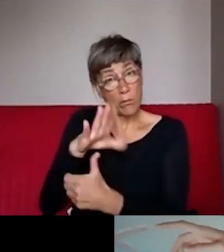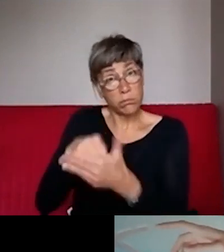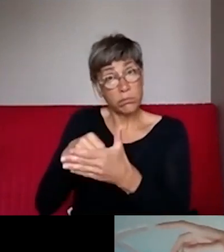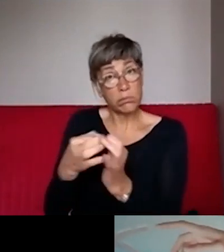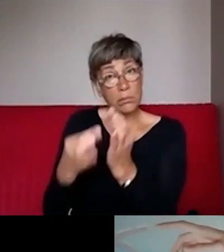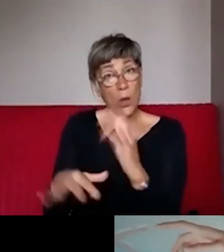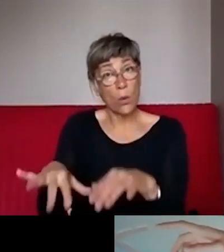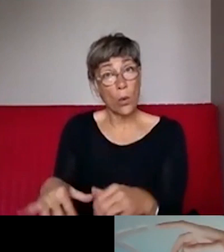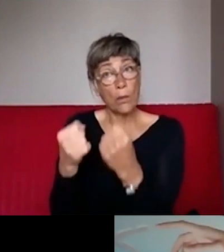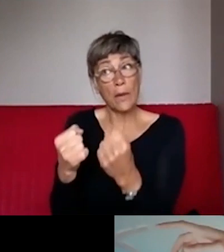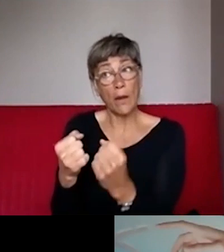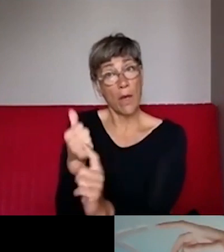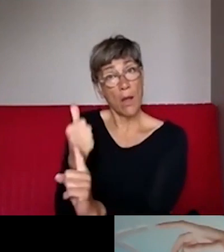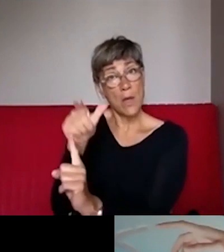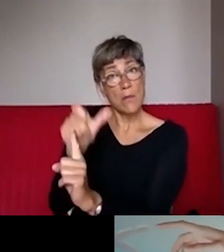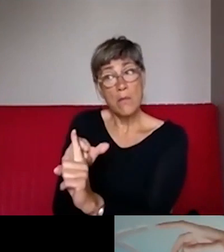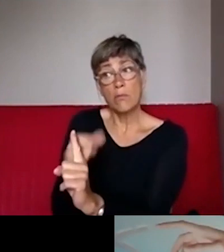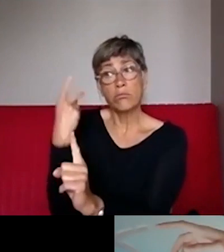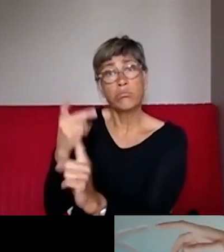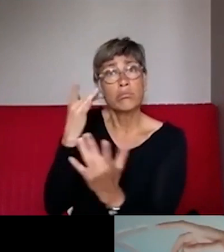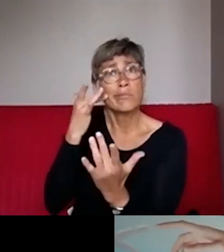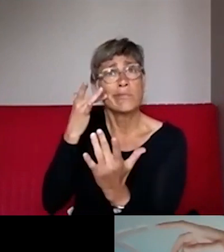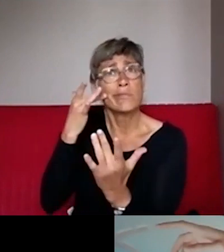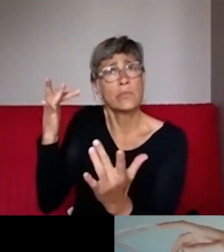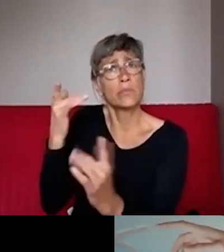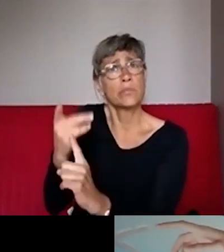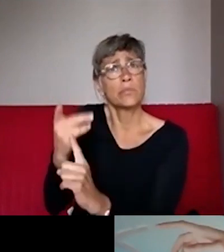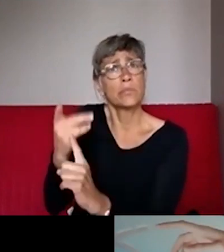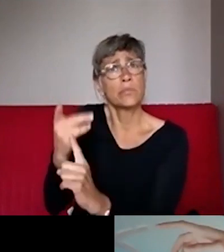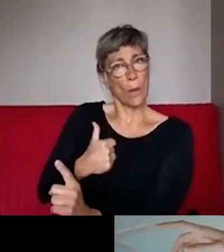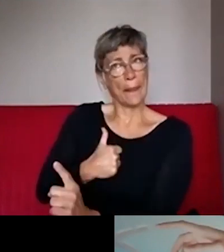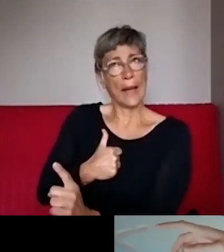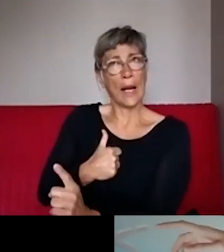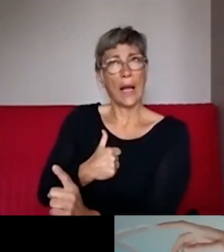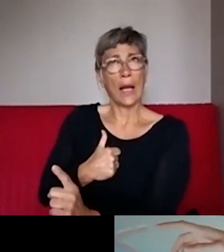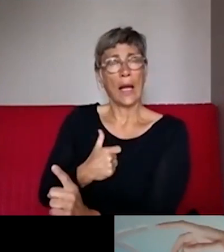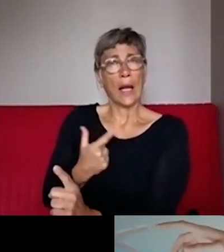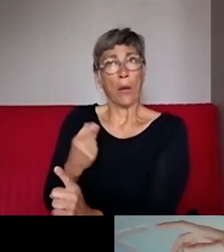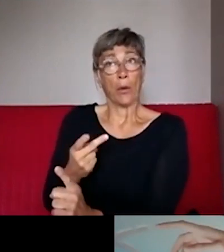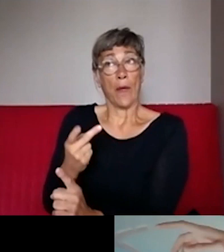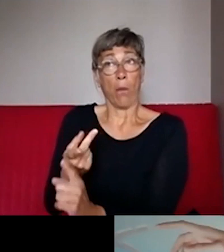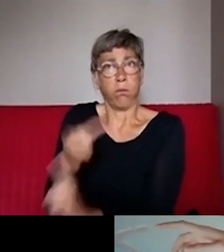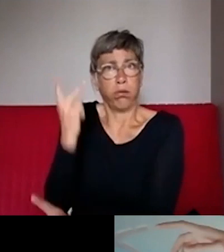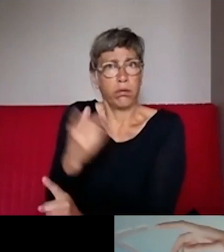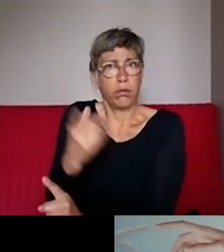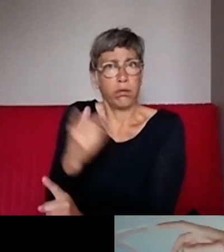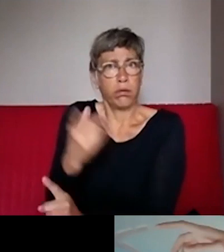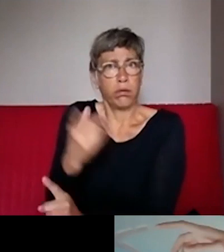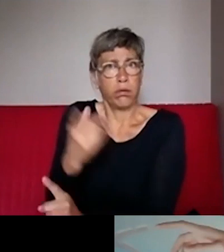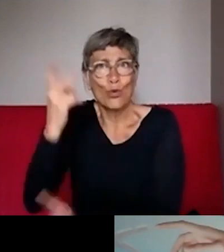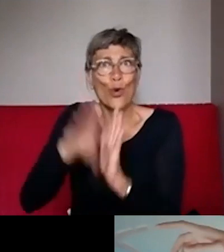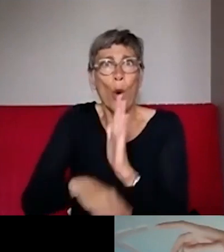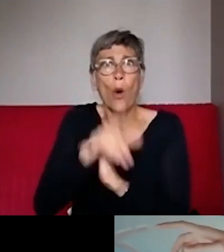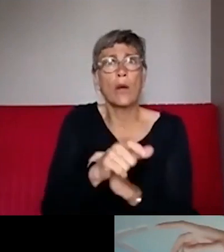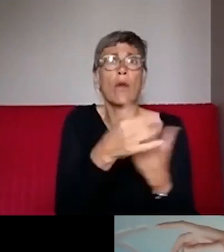ce qu'elle est, ses expériences personnelles ne vont pas être encore plus intéressantes qu'une personne